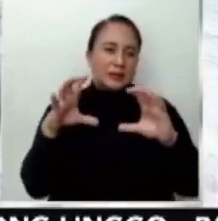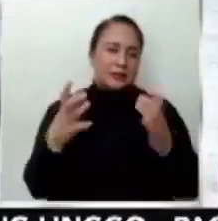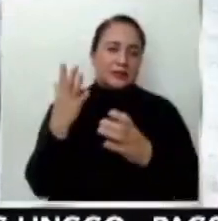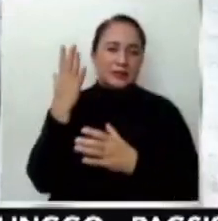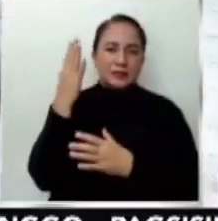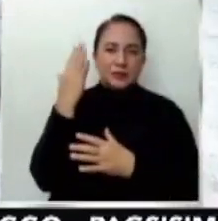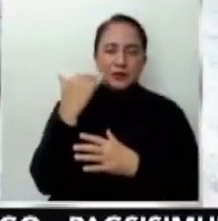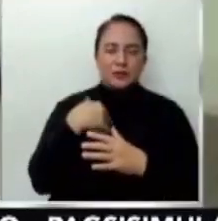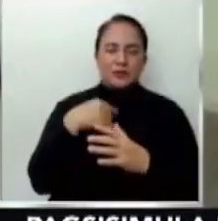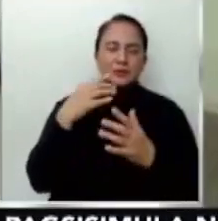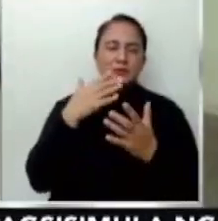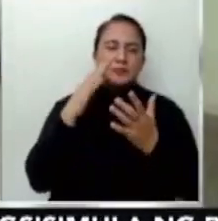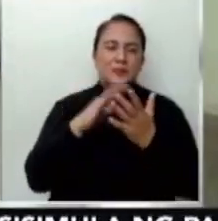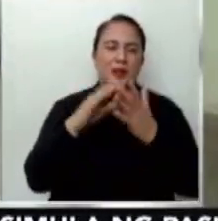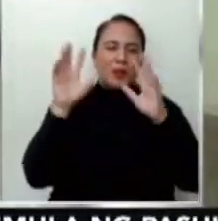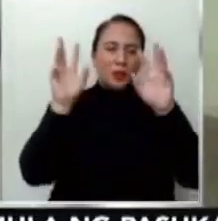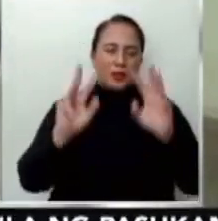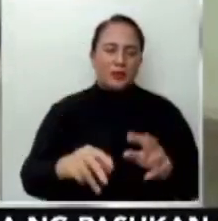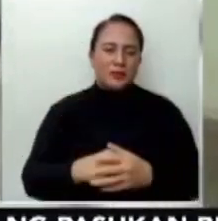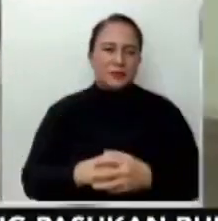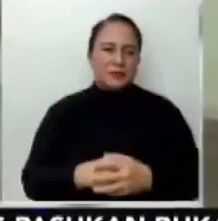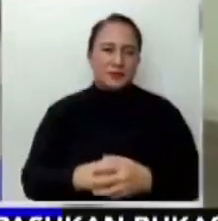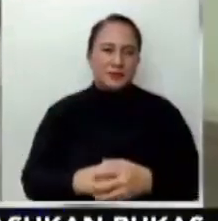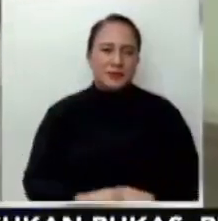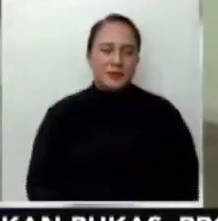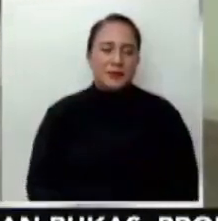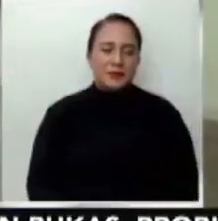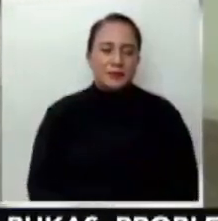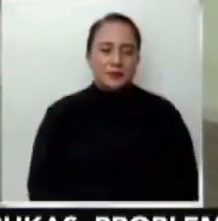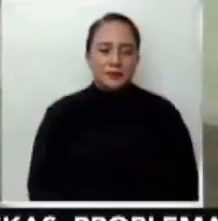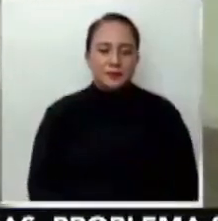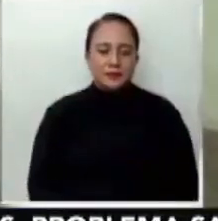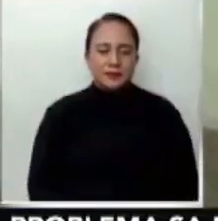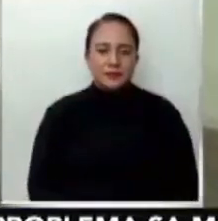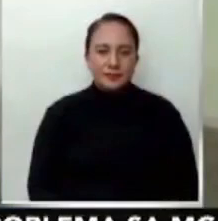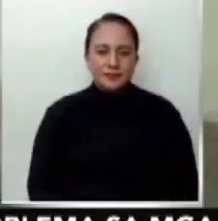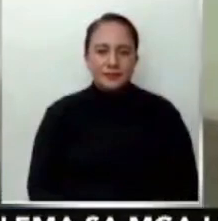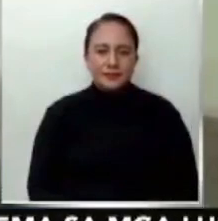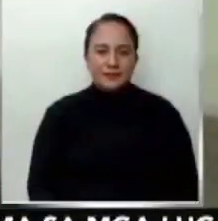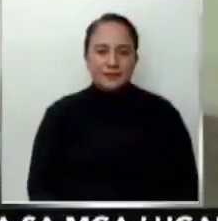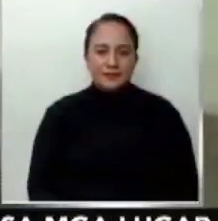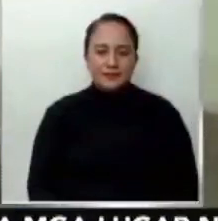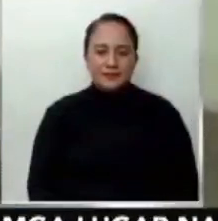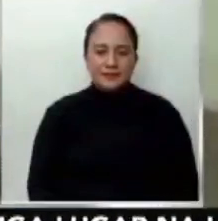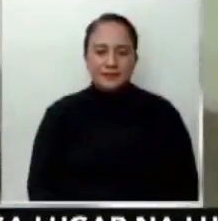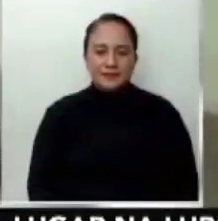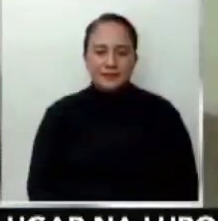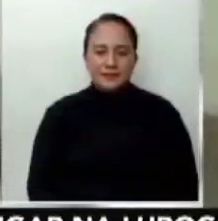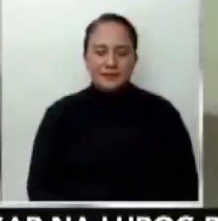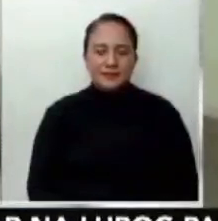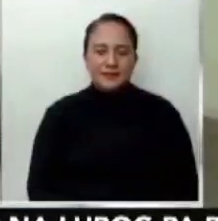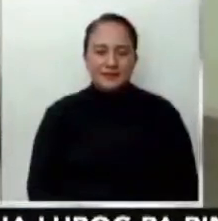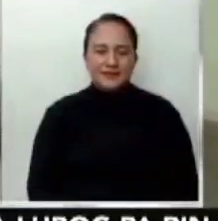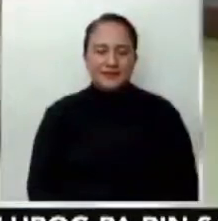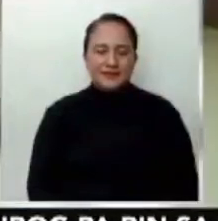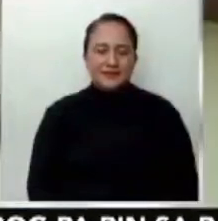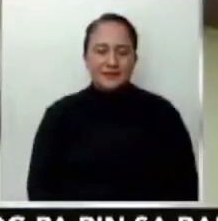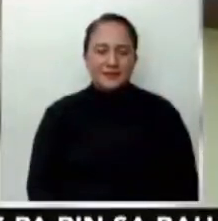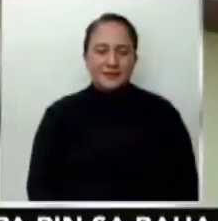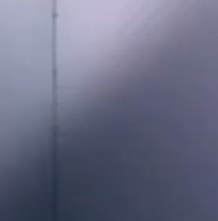masamang panahon. Para sa GMA Integrated News, Sandra Aguinaldo, nakatutok 24